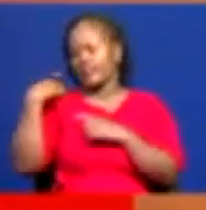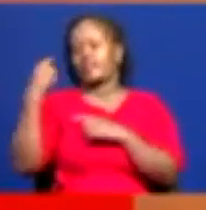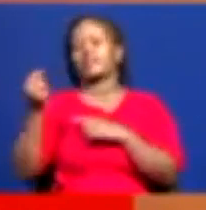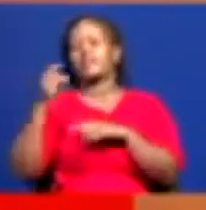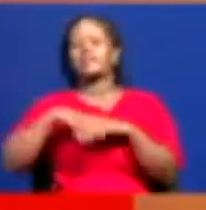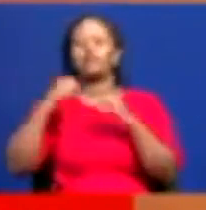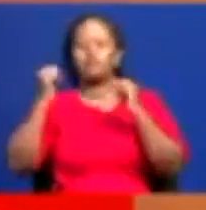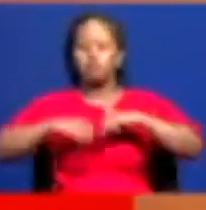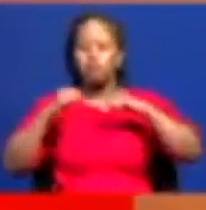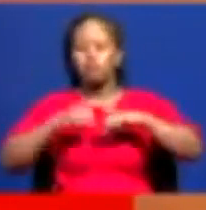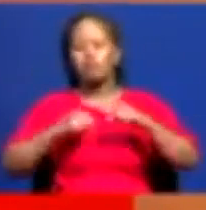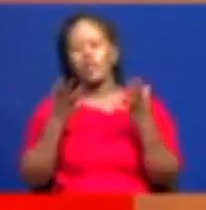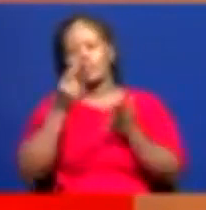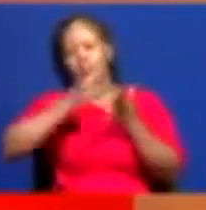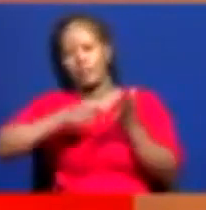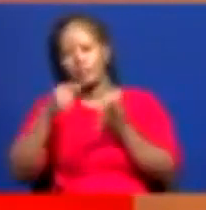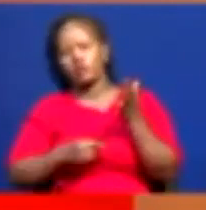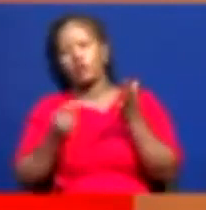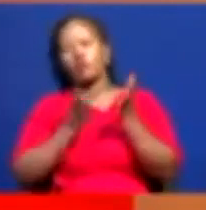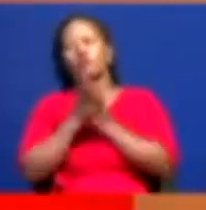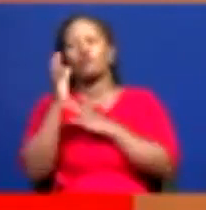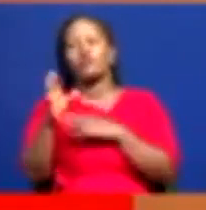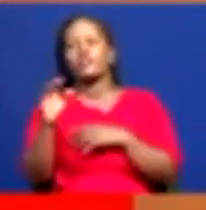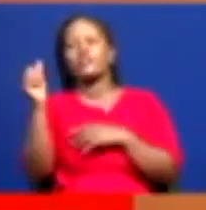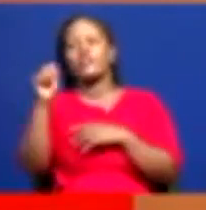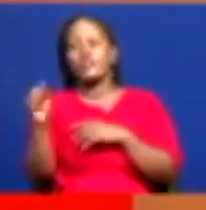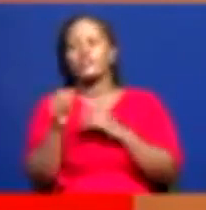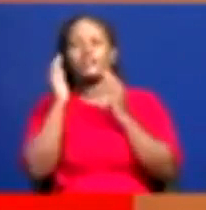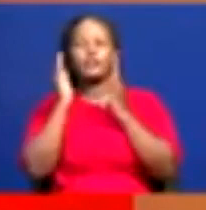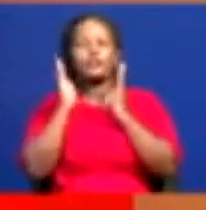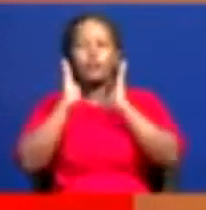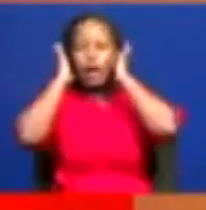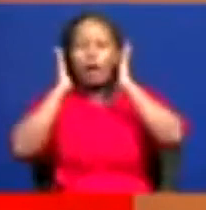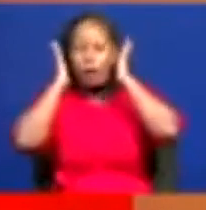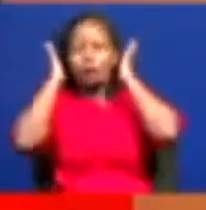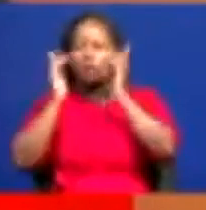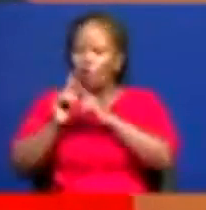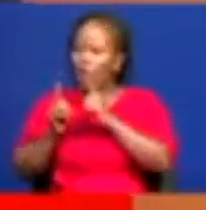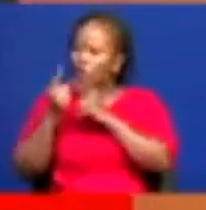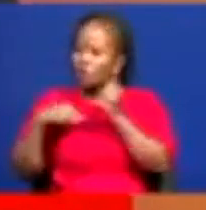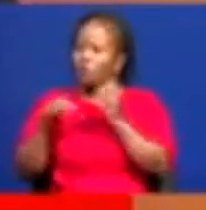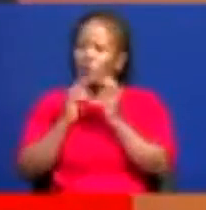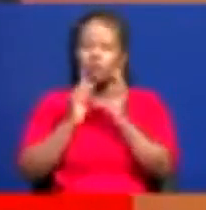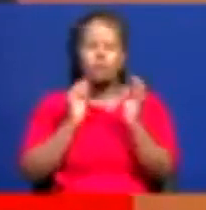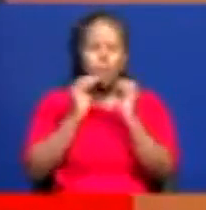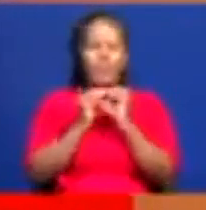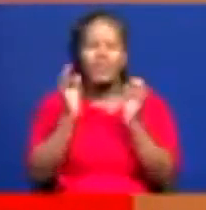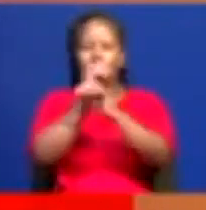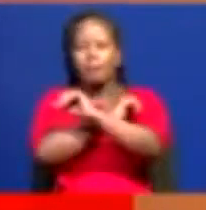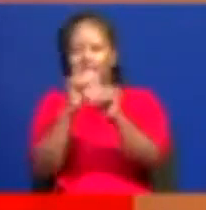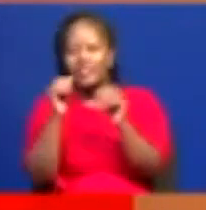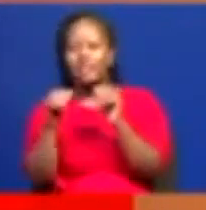mkataba kupitia uongozi wa waziri Ababu na Mwamba, tukapelekwa hata kwa rais, tukaketishwa chini,